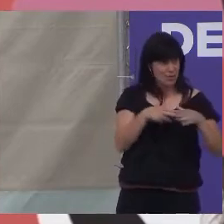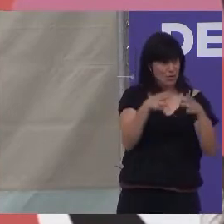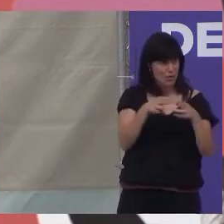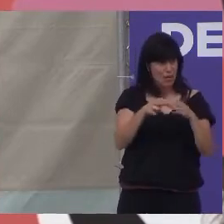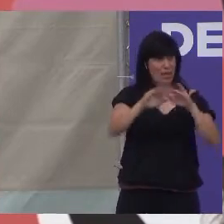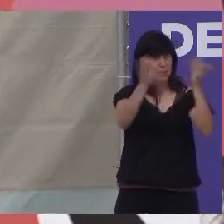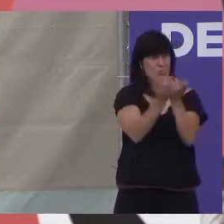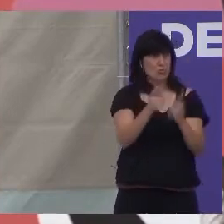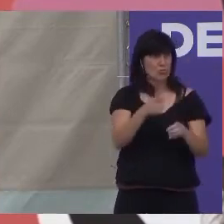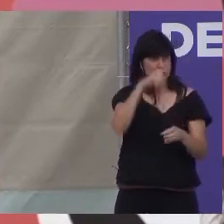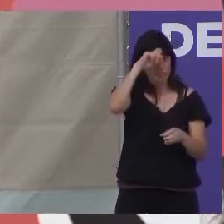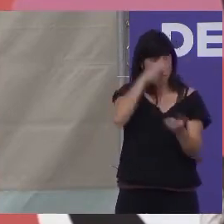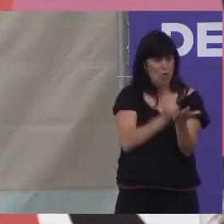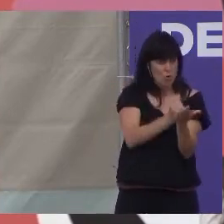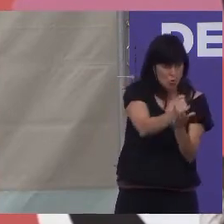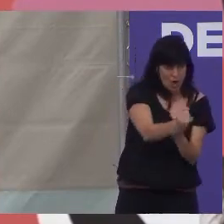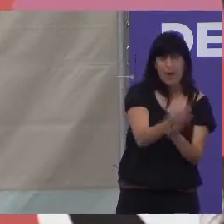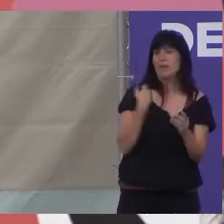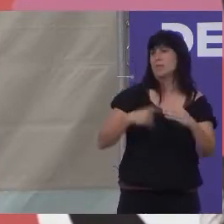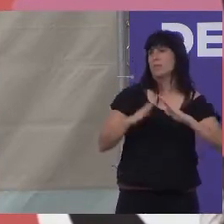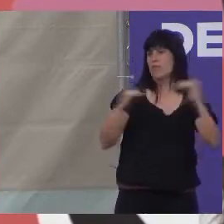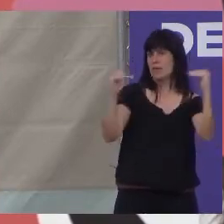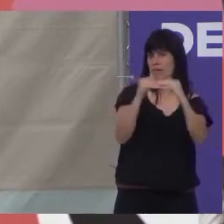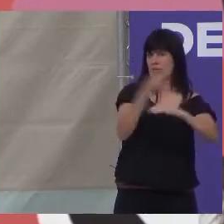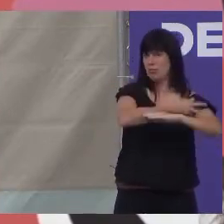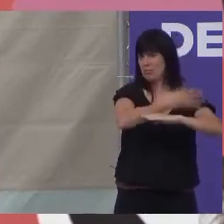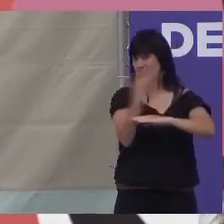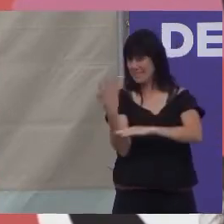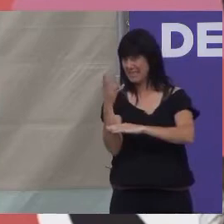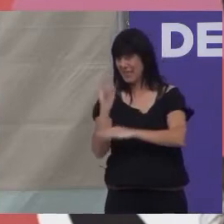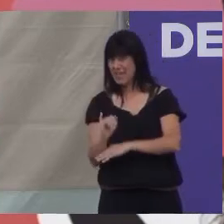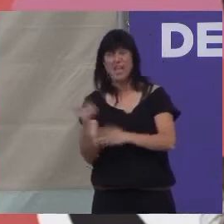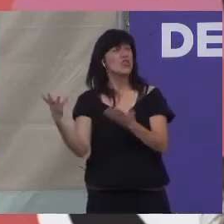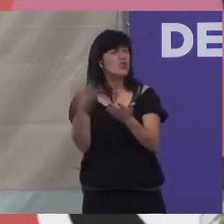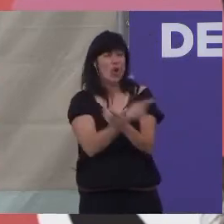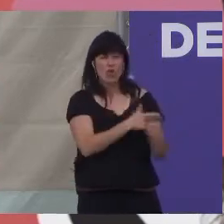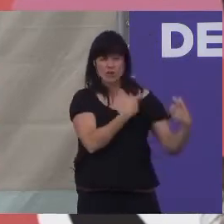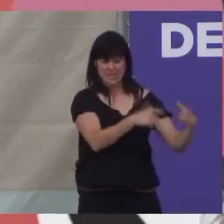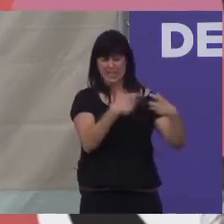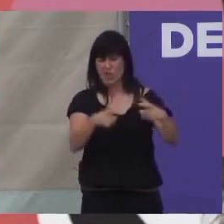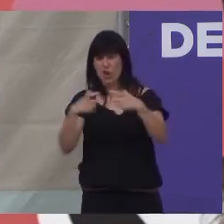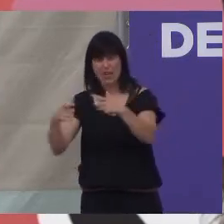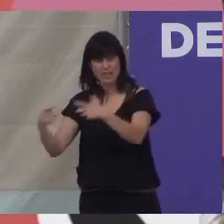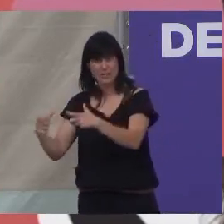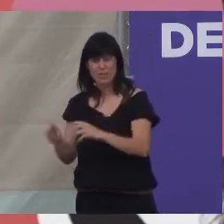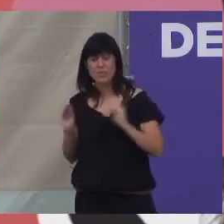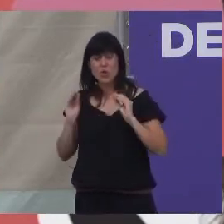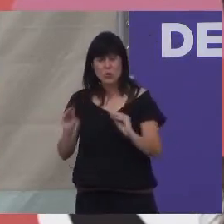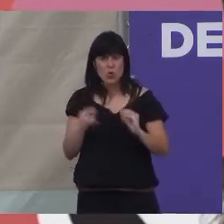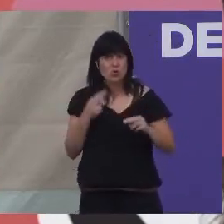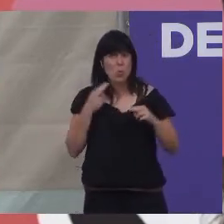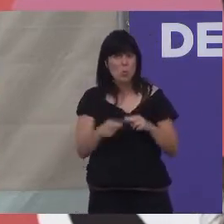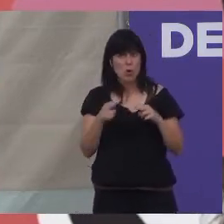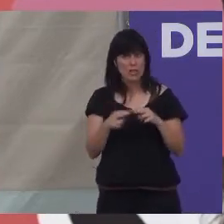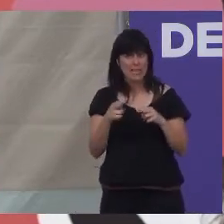rural, feminisme, LGTBI, tots els cercles sectorials, per exemple, arriben directament amb les seues polítiques a